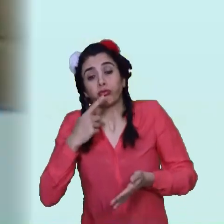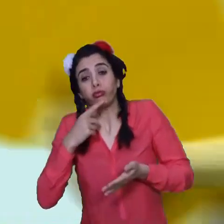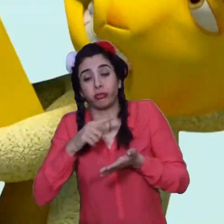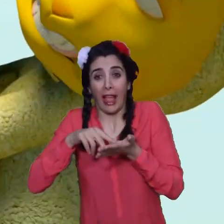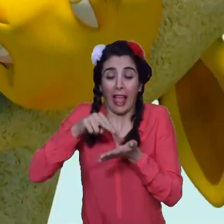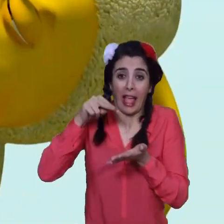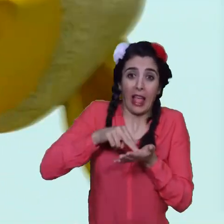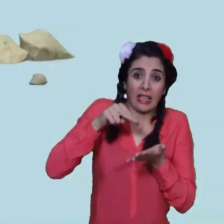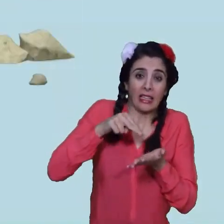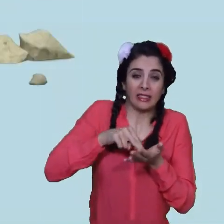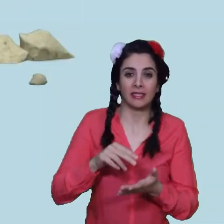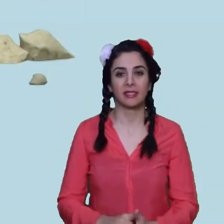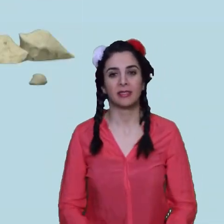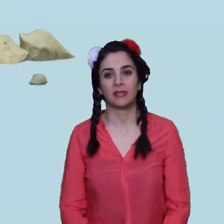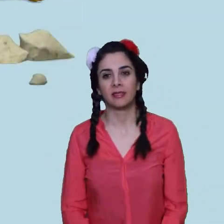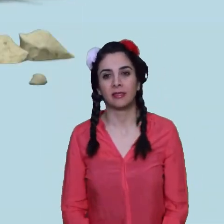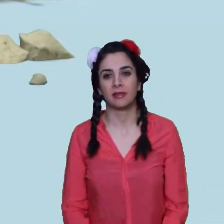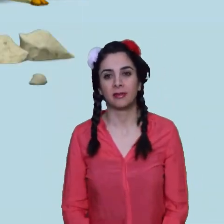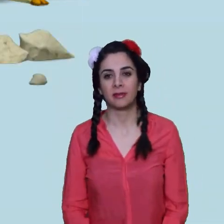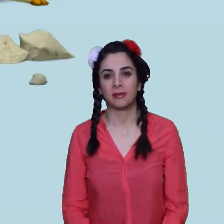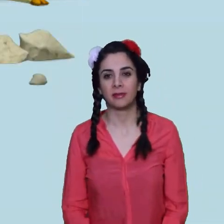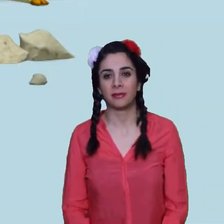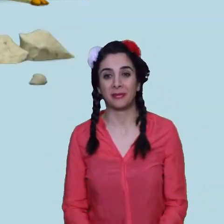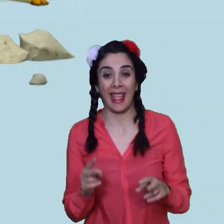peşinden koşuyor. Harfleri yan yana getirip kuzucuk yazmış.